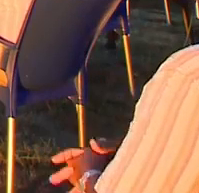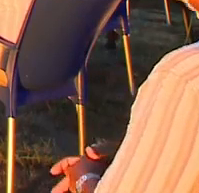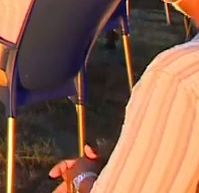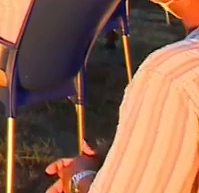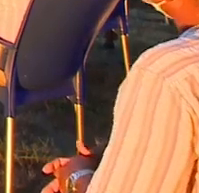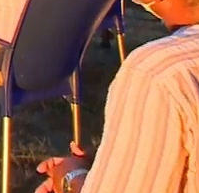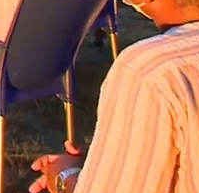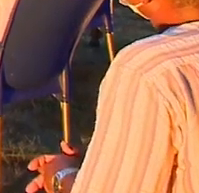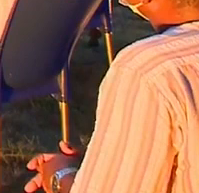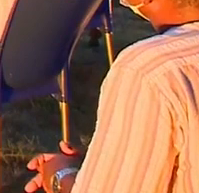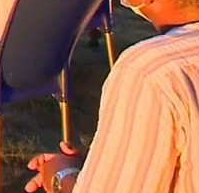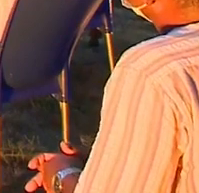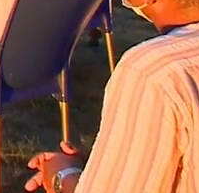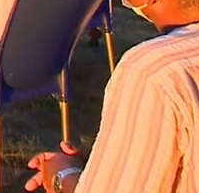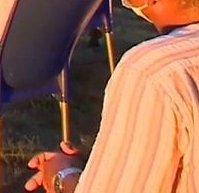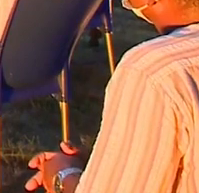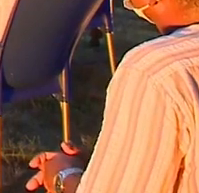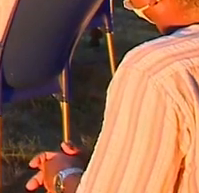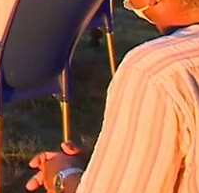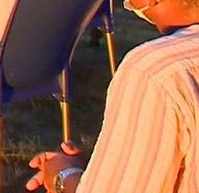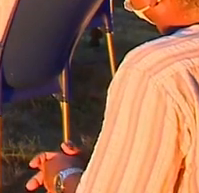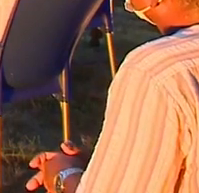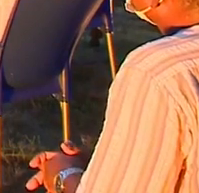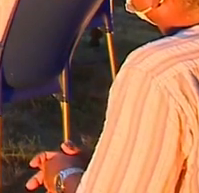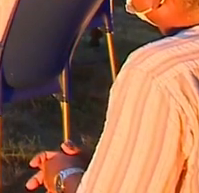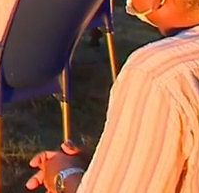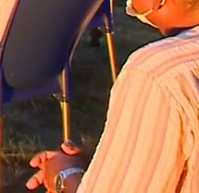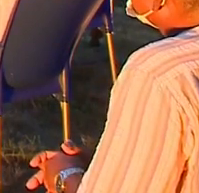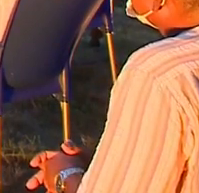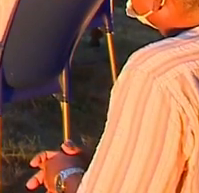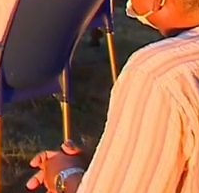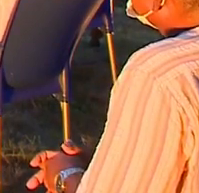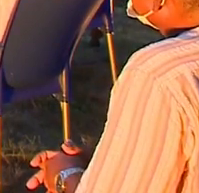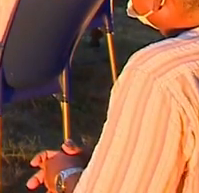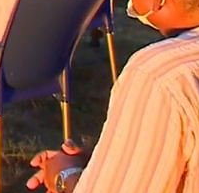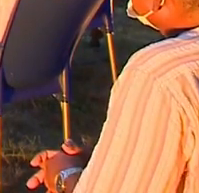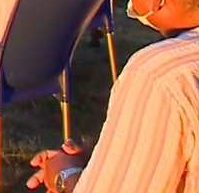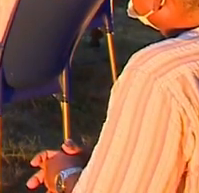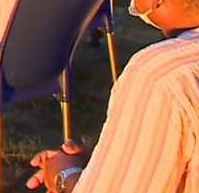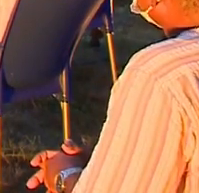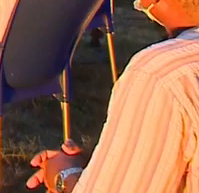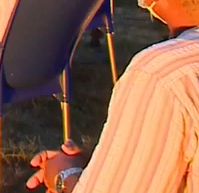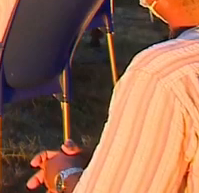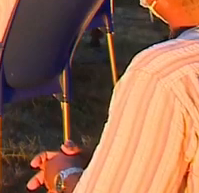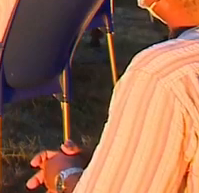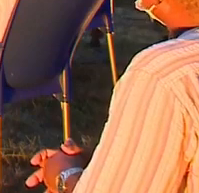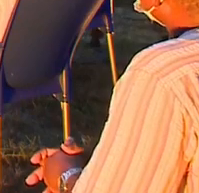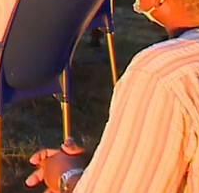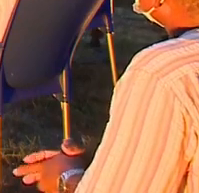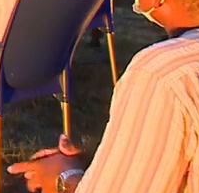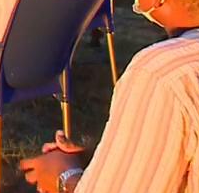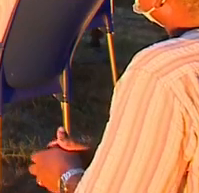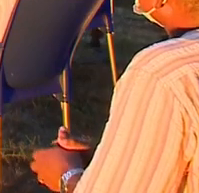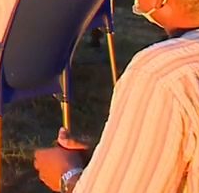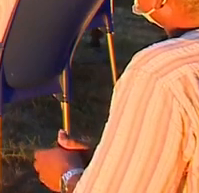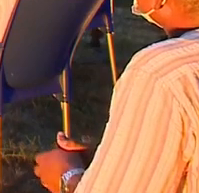Bonsoir à tout le monde. En content là même. Je ne peux pas imaginer gens content. En content de voir tout ça monde là présent pour